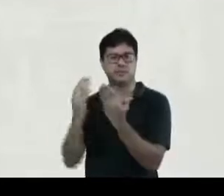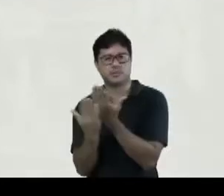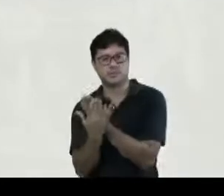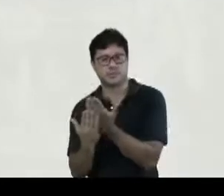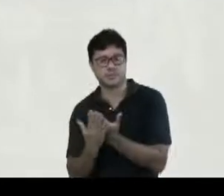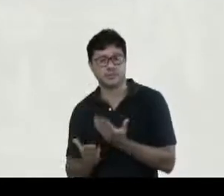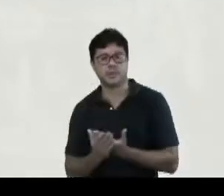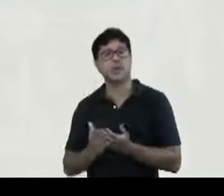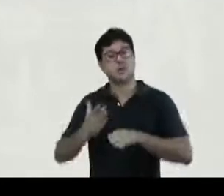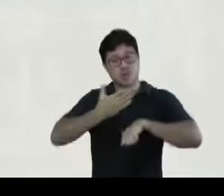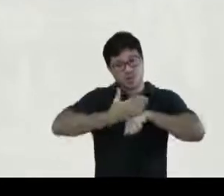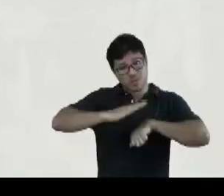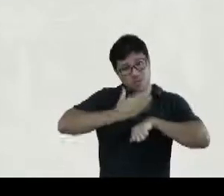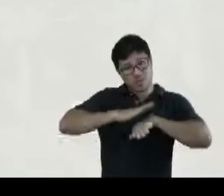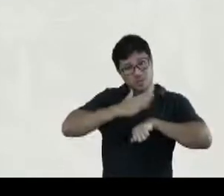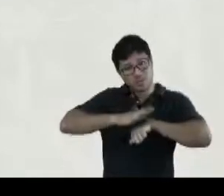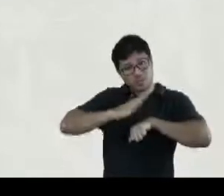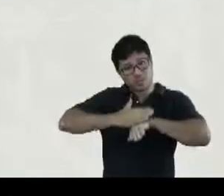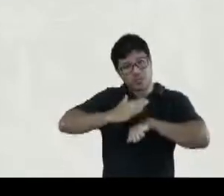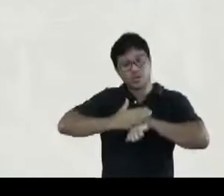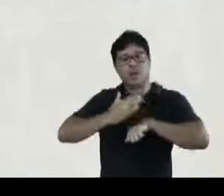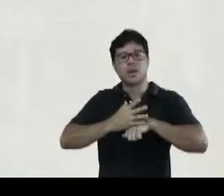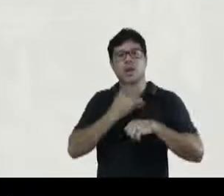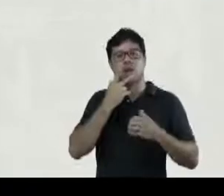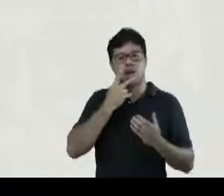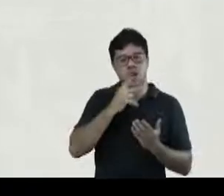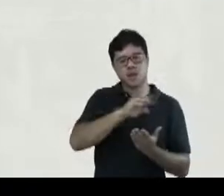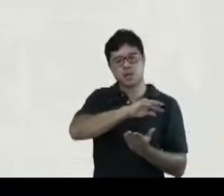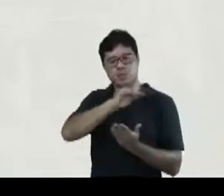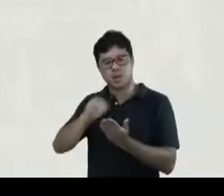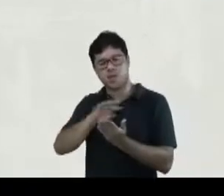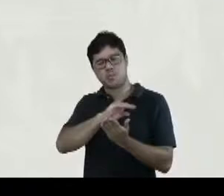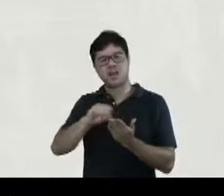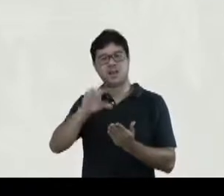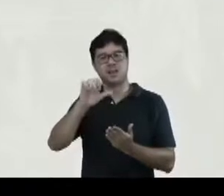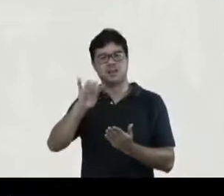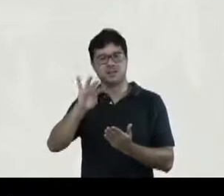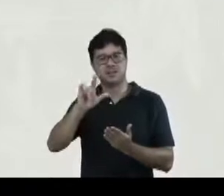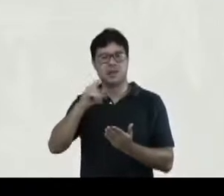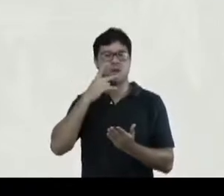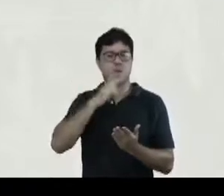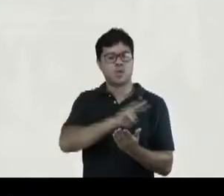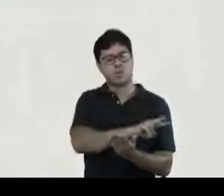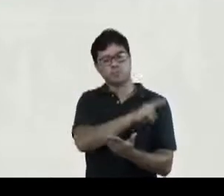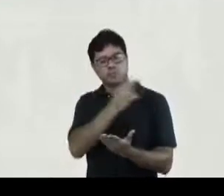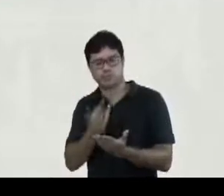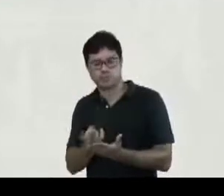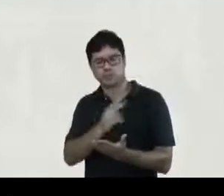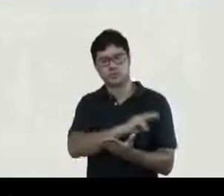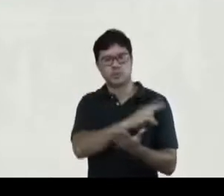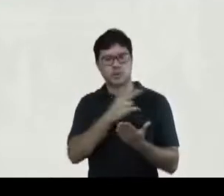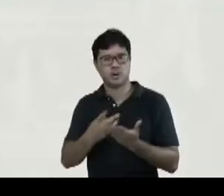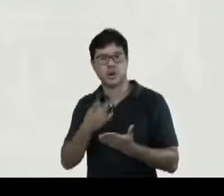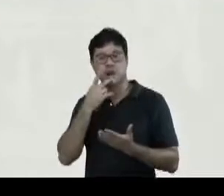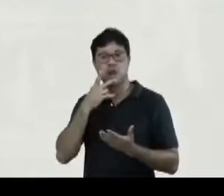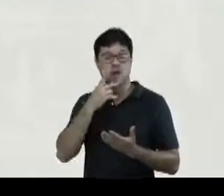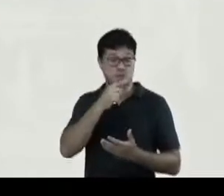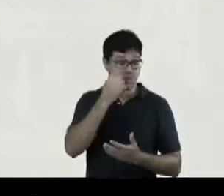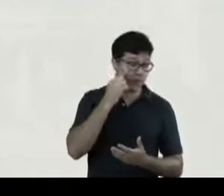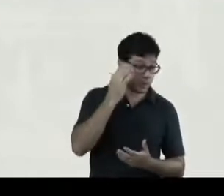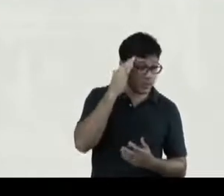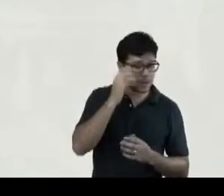Praxis der Katalogkonversion, nämlich die maschinelle lesbare Umsetzung historischer